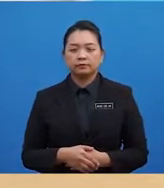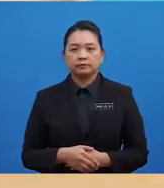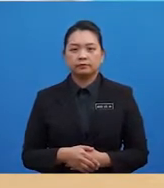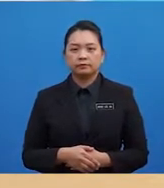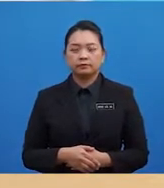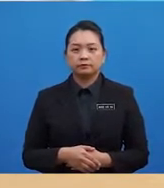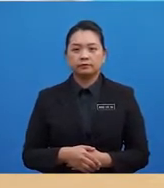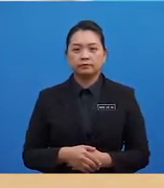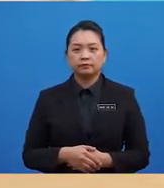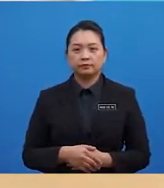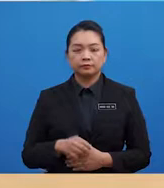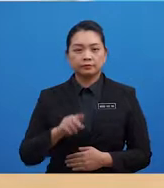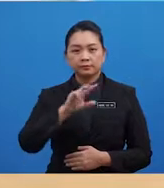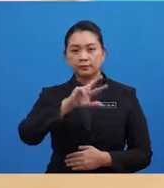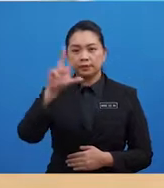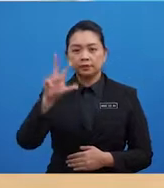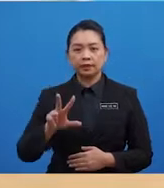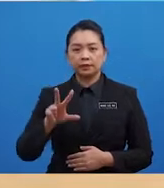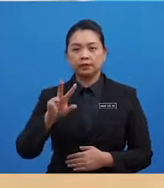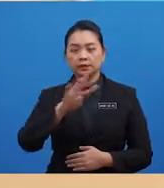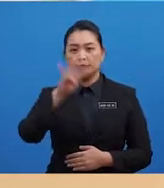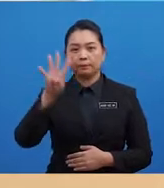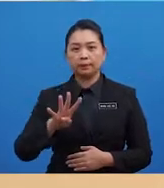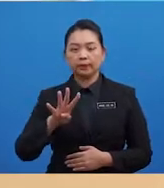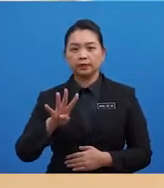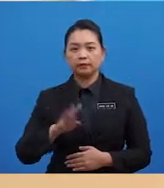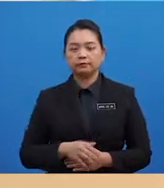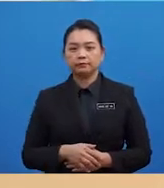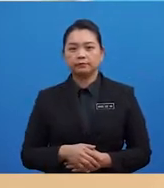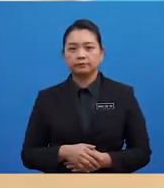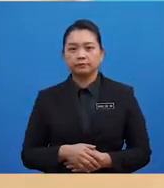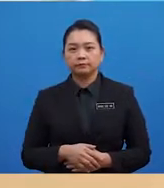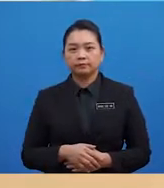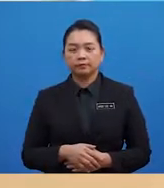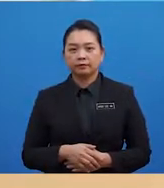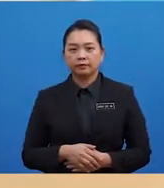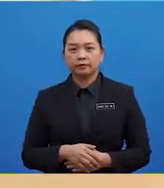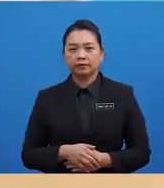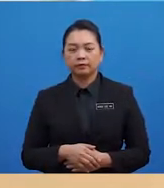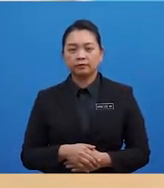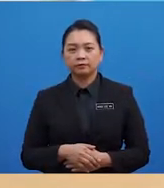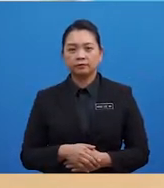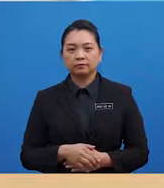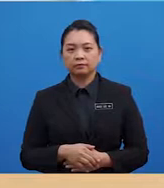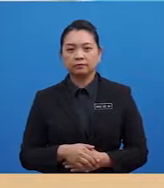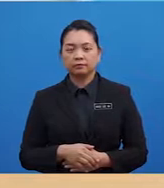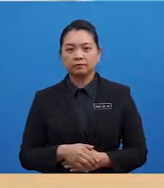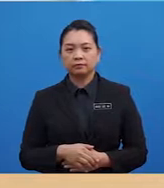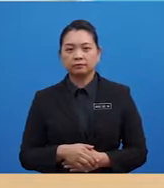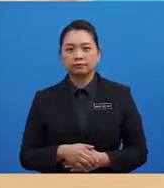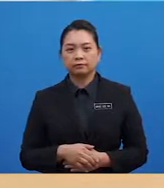Segitiga, segi empat, pentagon, heksagon, heptagon dan oktagon.